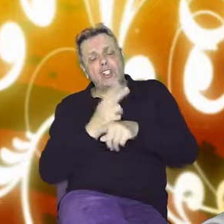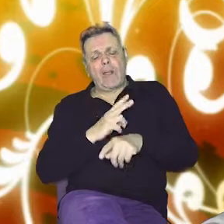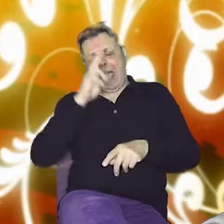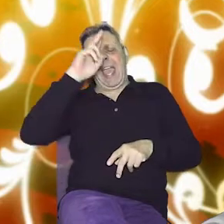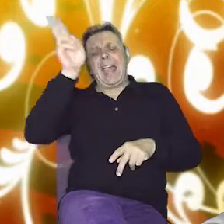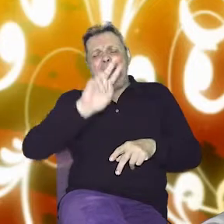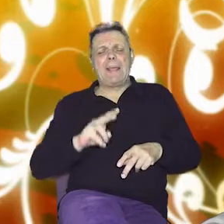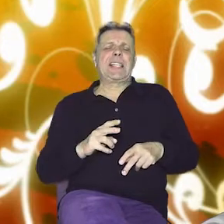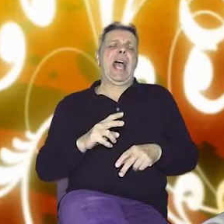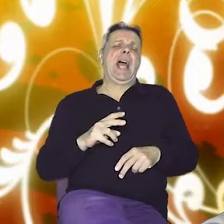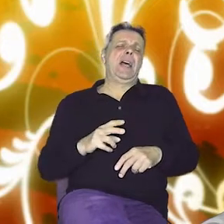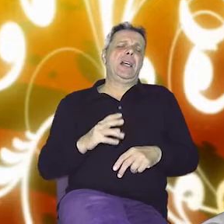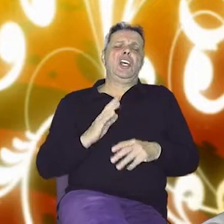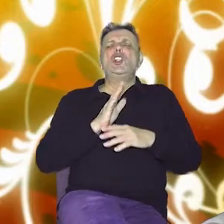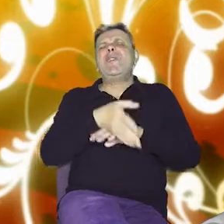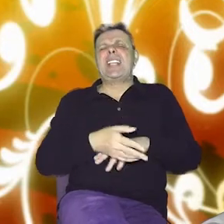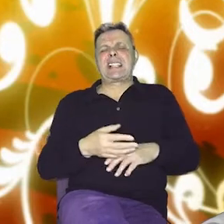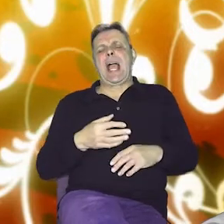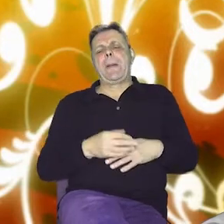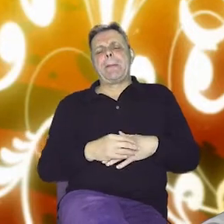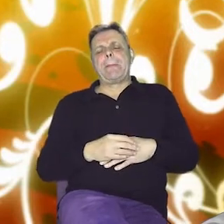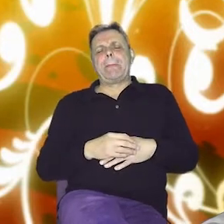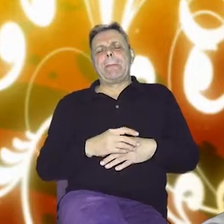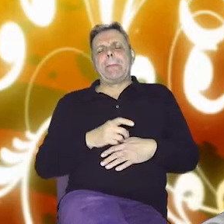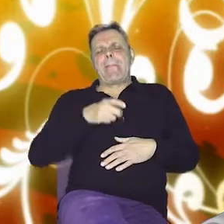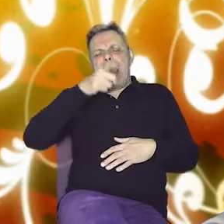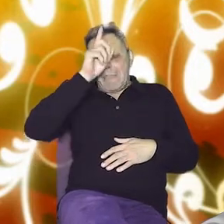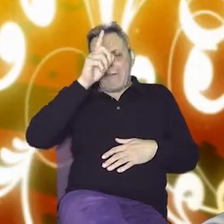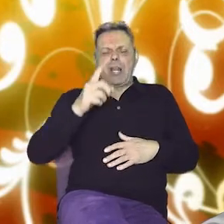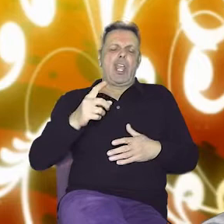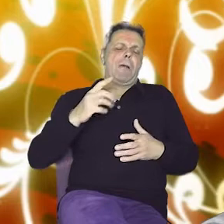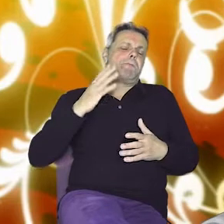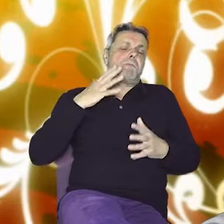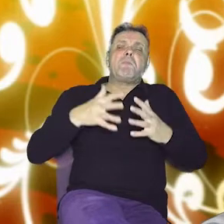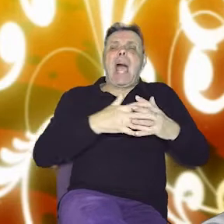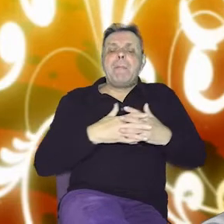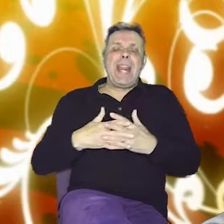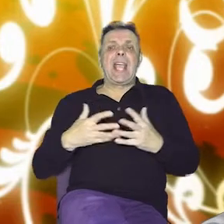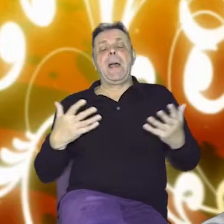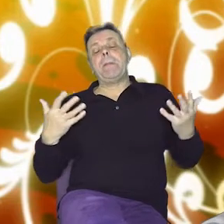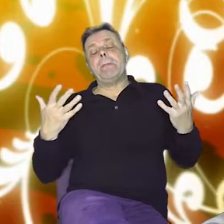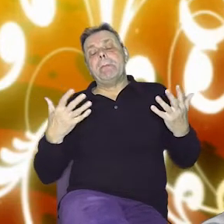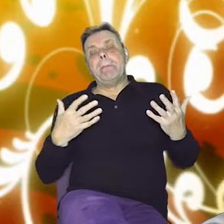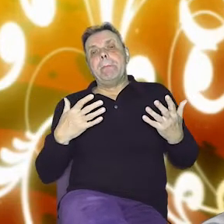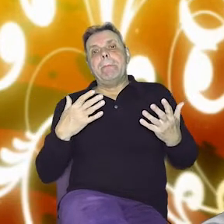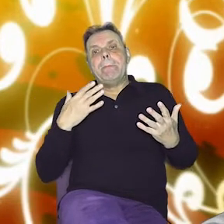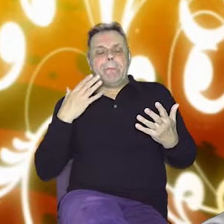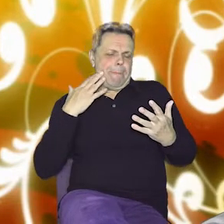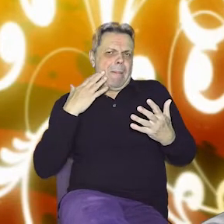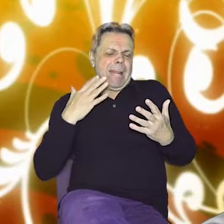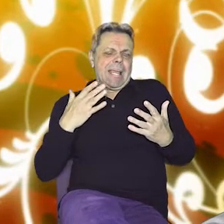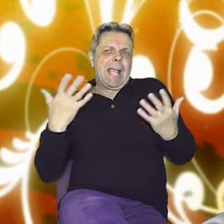Danske, Švicarske, Njemačke, ne znam, Novog Zelanda, Australije, Amerike, gdje su